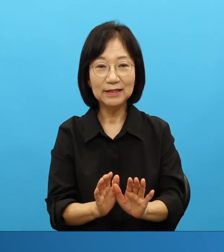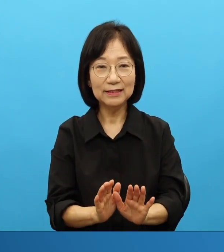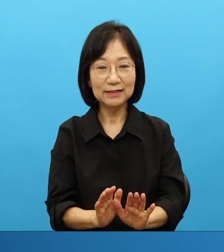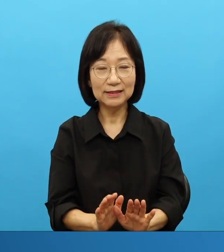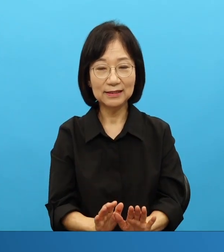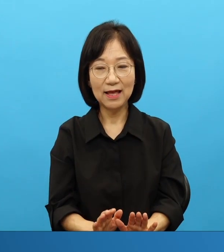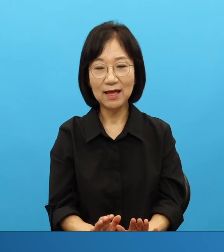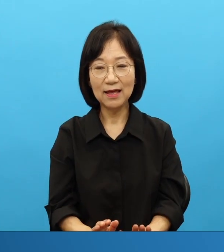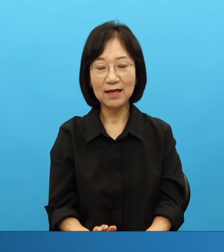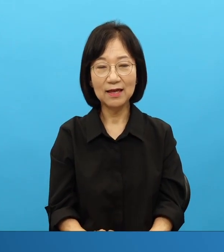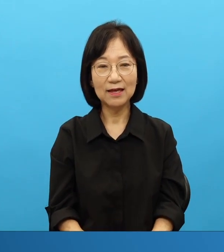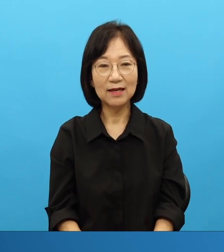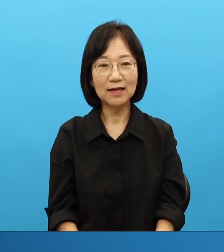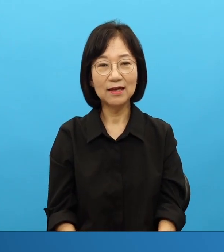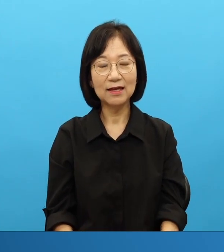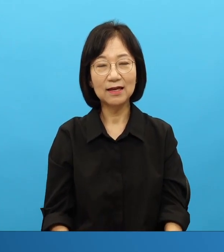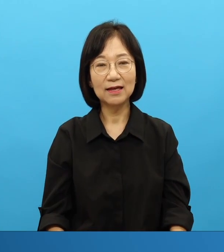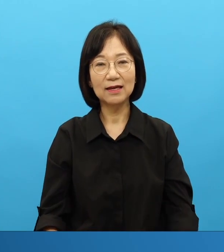기쁨일세.